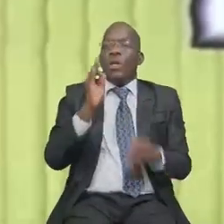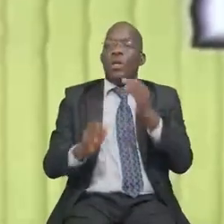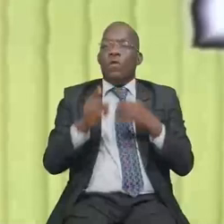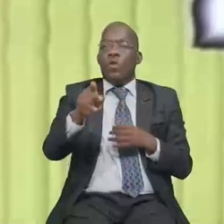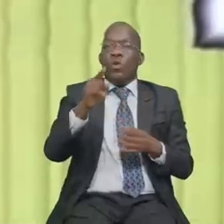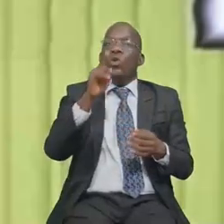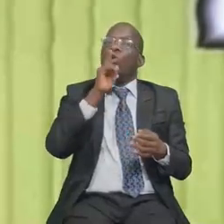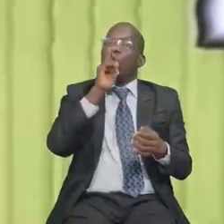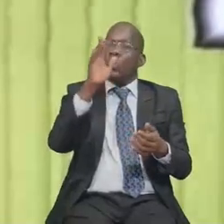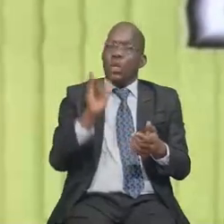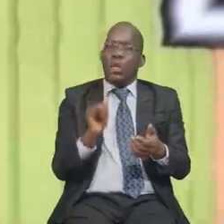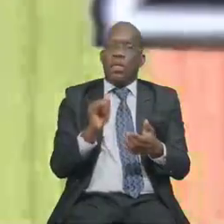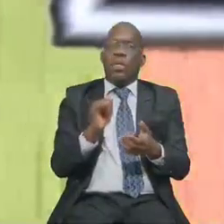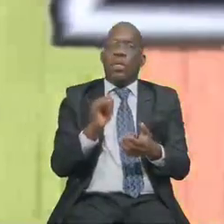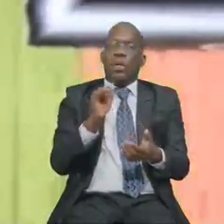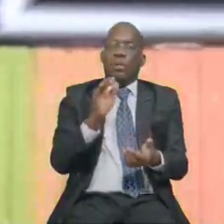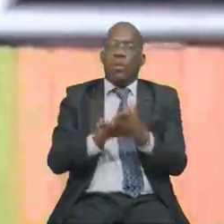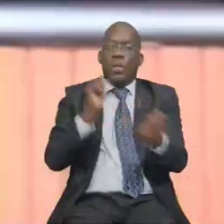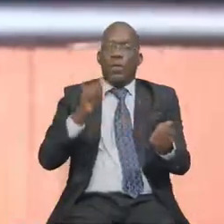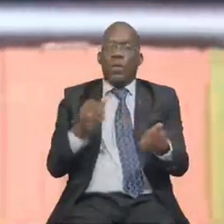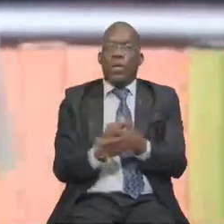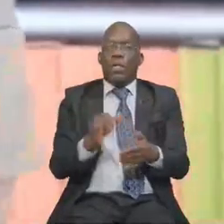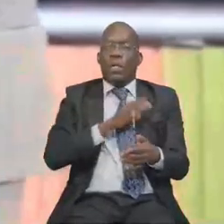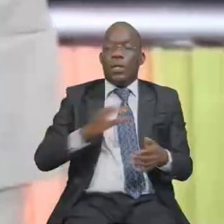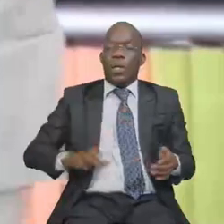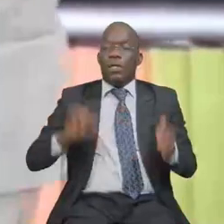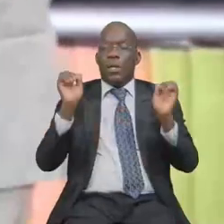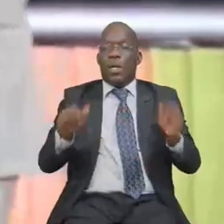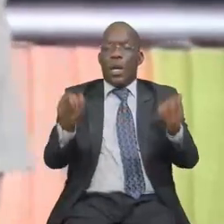aussi que Christ peut venir à tout moment.